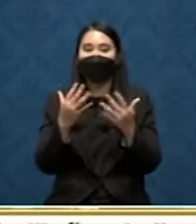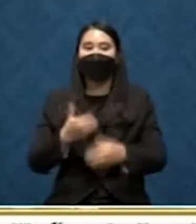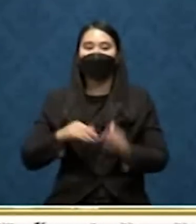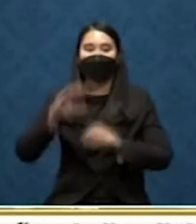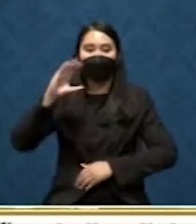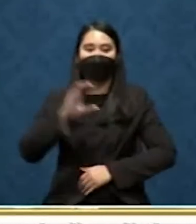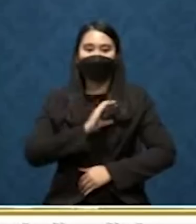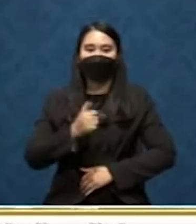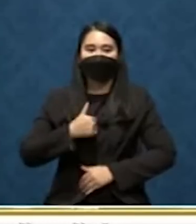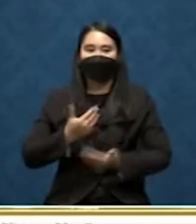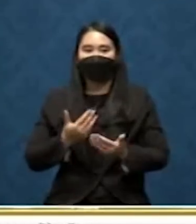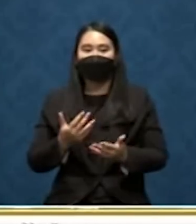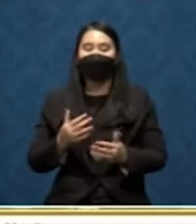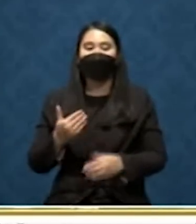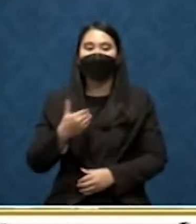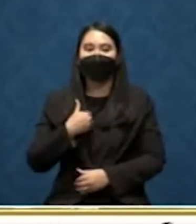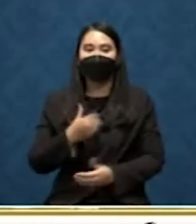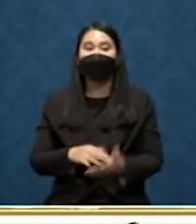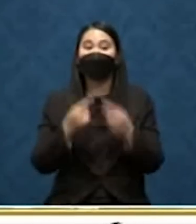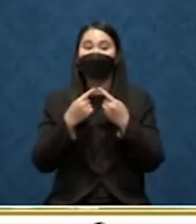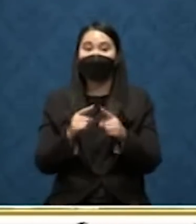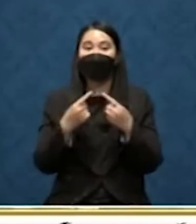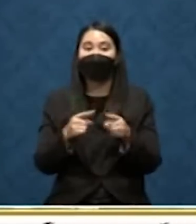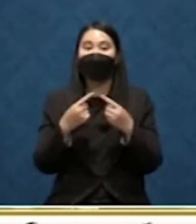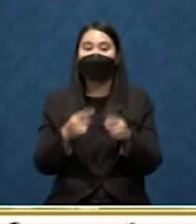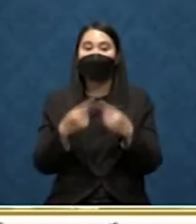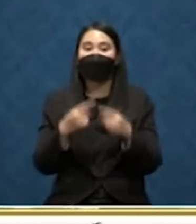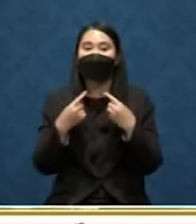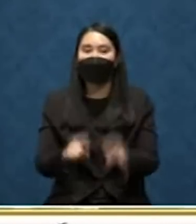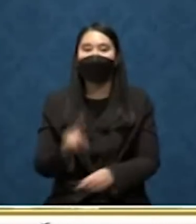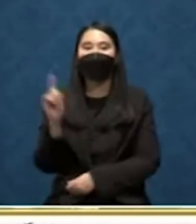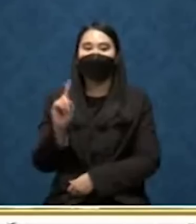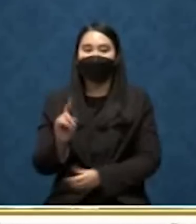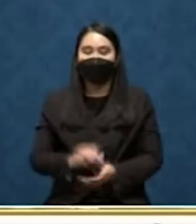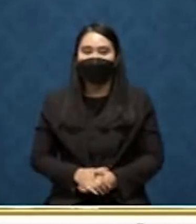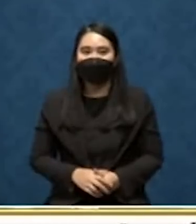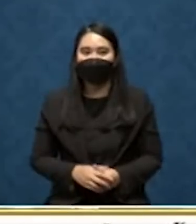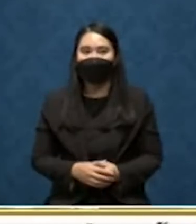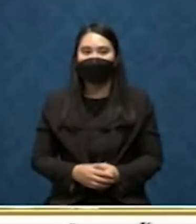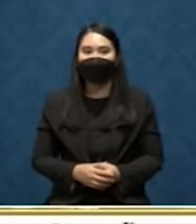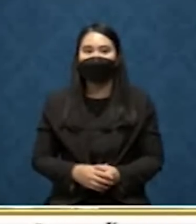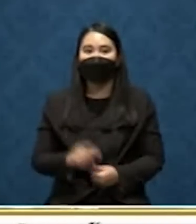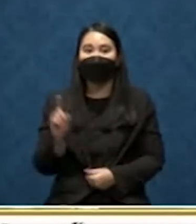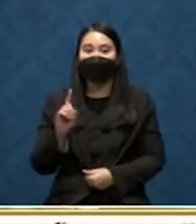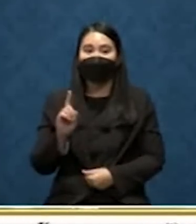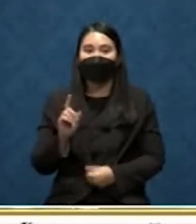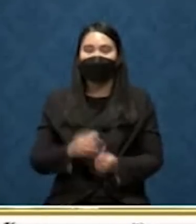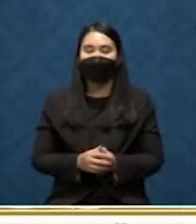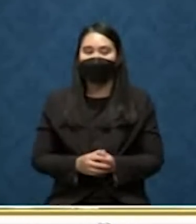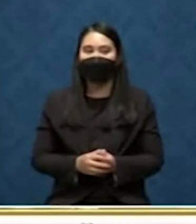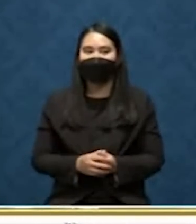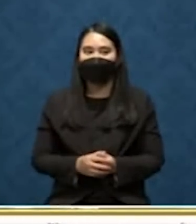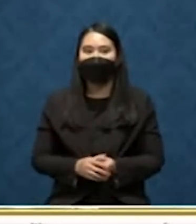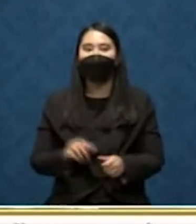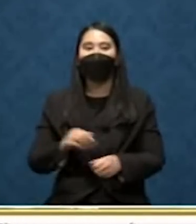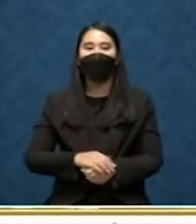สารคงไม่กลาให้แต่ ๆ ๆ ๆ ๆประกุศว่าในวั